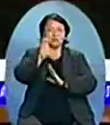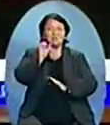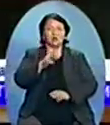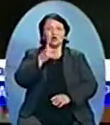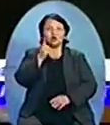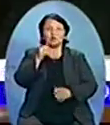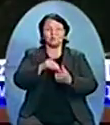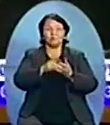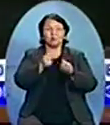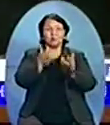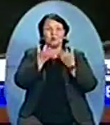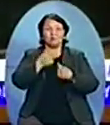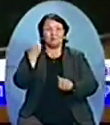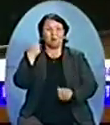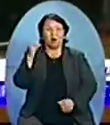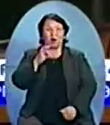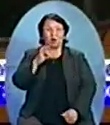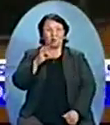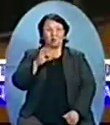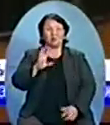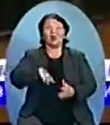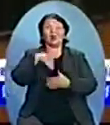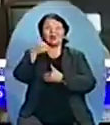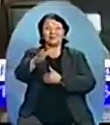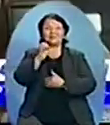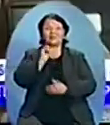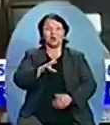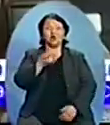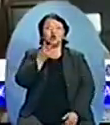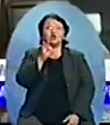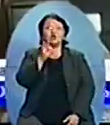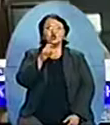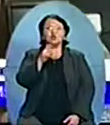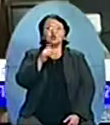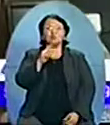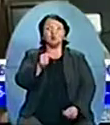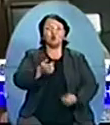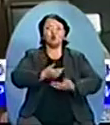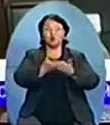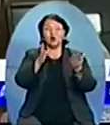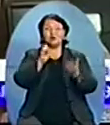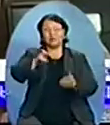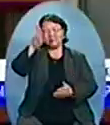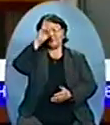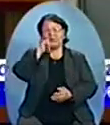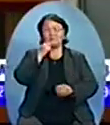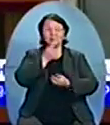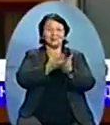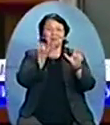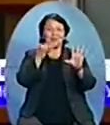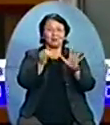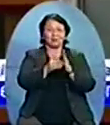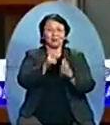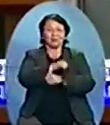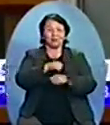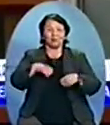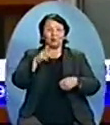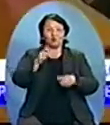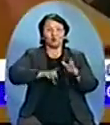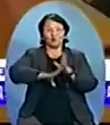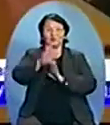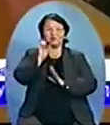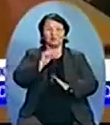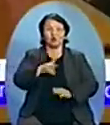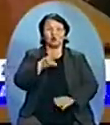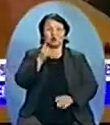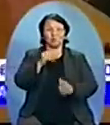мянган төгрөг авч чадаагүй иргэдэд ирэх сард нөхөж олохоор болсноо салбарын амнаас мэдгдлээ. 80 гаруй мянган иргэн хүний хөгжлийн сангаас 21 мянган төгрөгөө авч